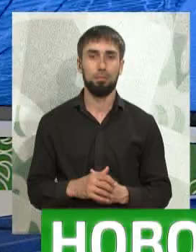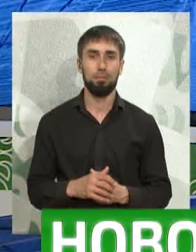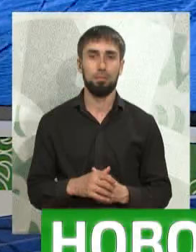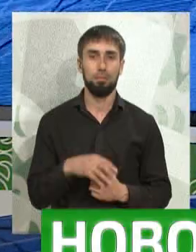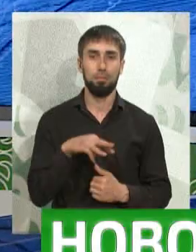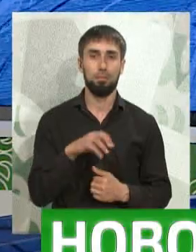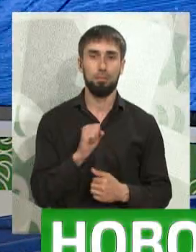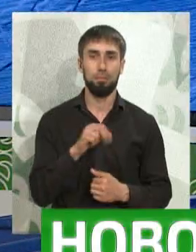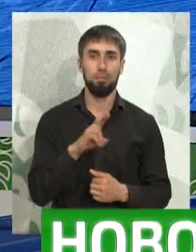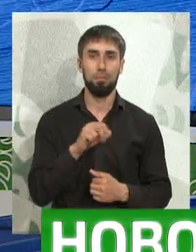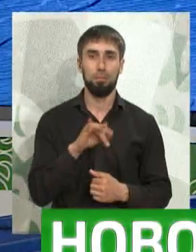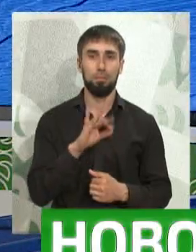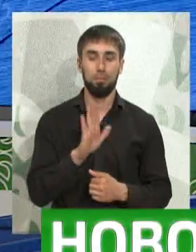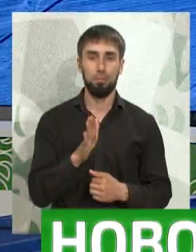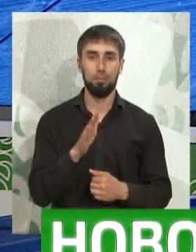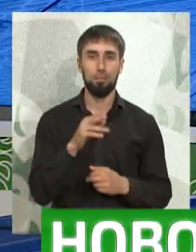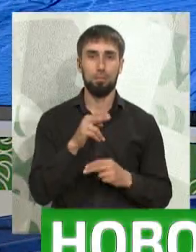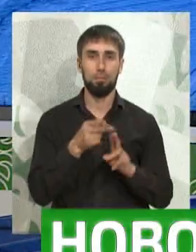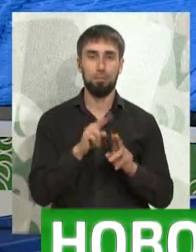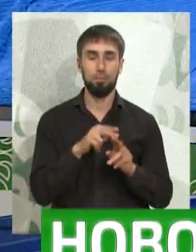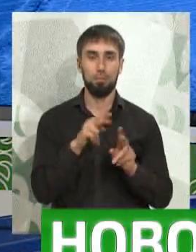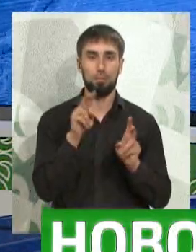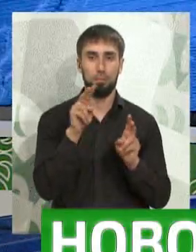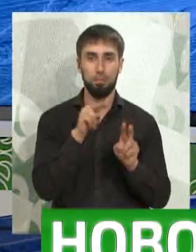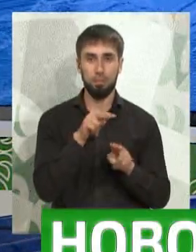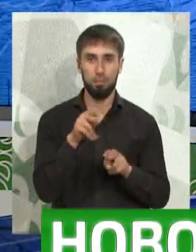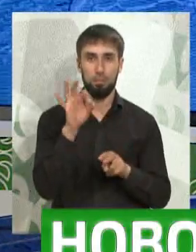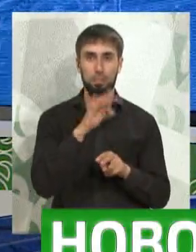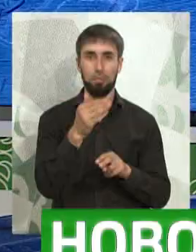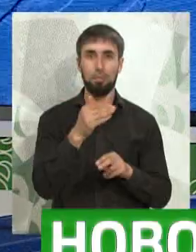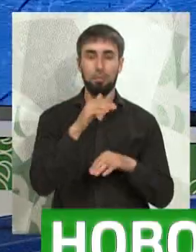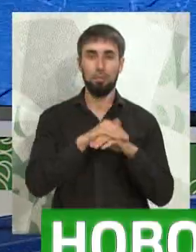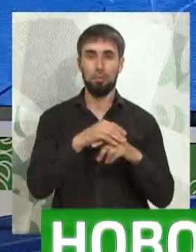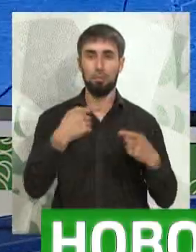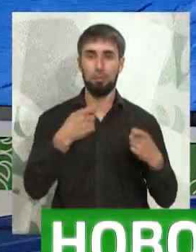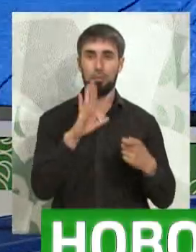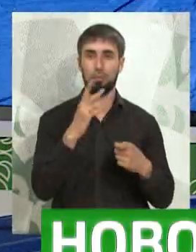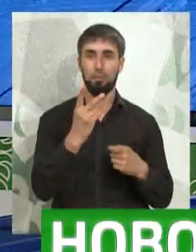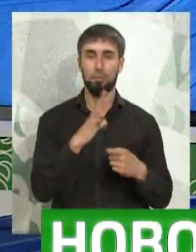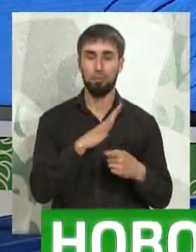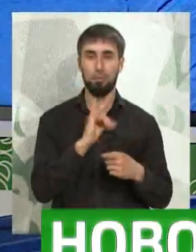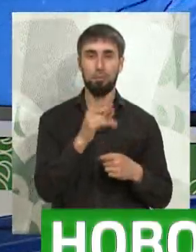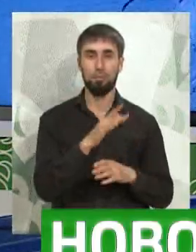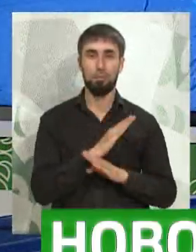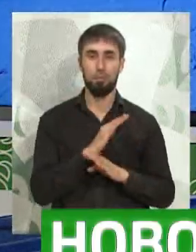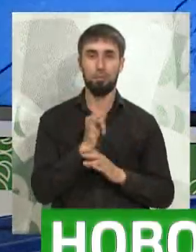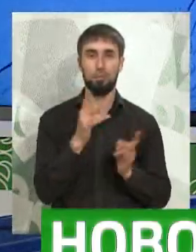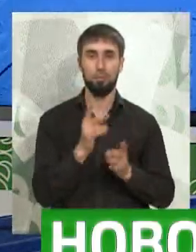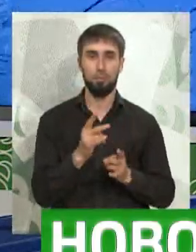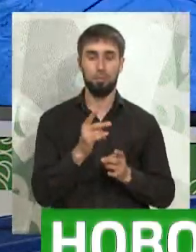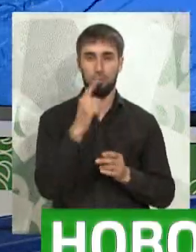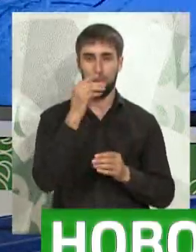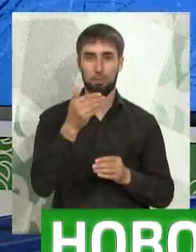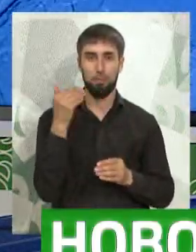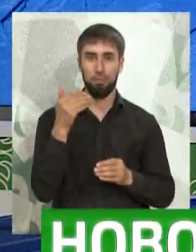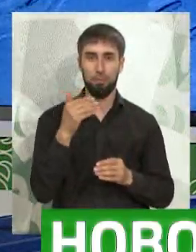Махмуд Али Калиматов будет следить за ходом расследования уголовного дела по факту перестрелки в Назране, в результате которой есть погибшие и раненые. Накануне